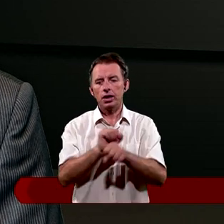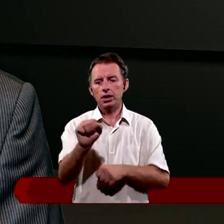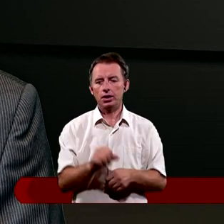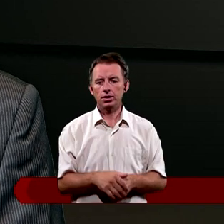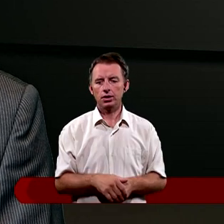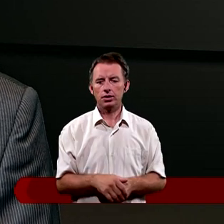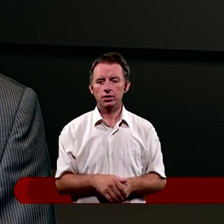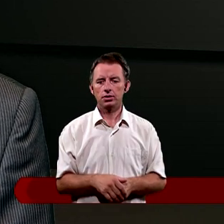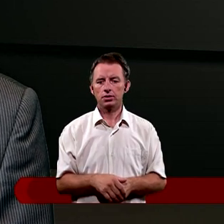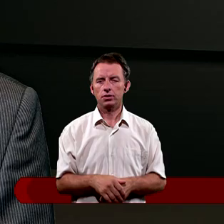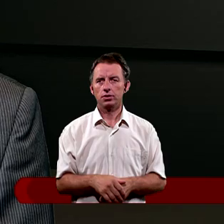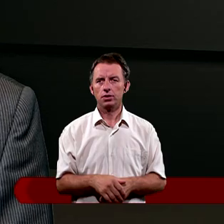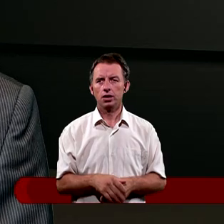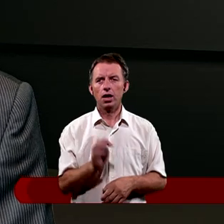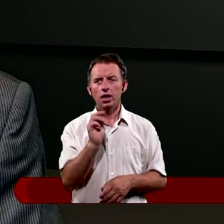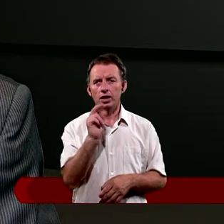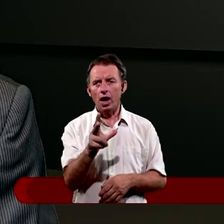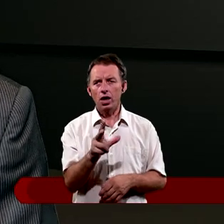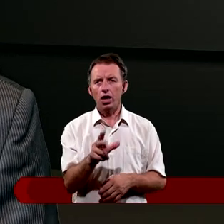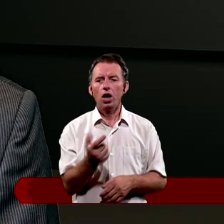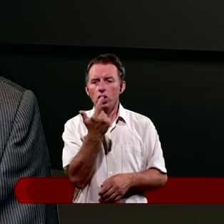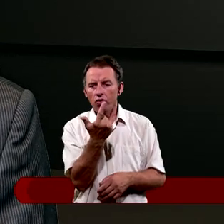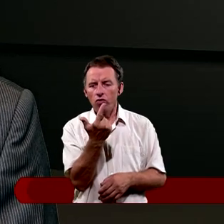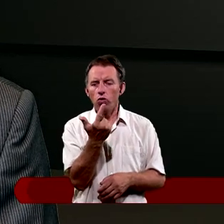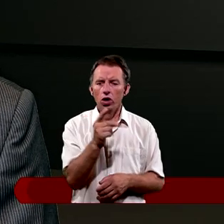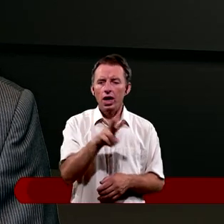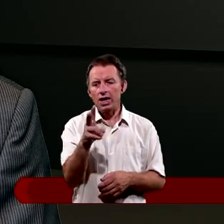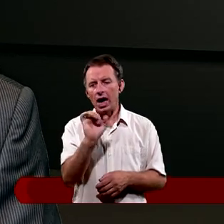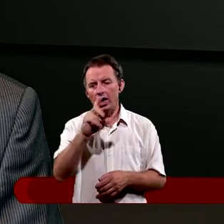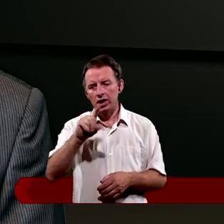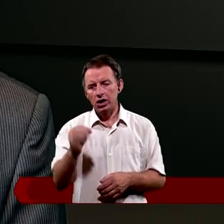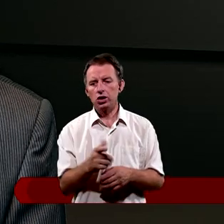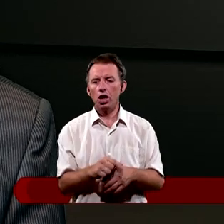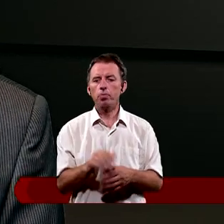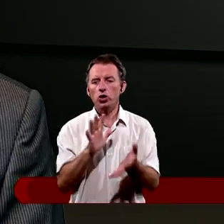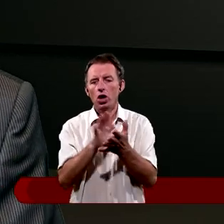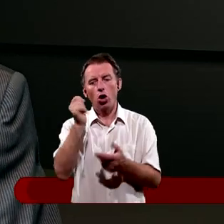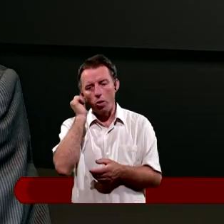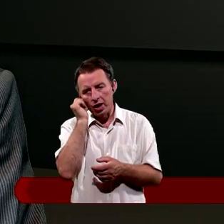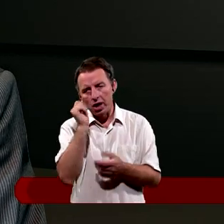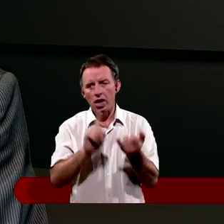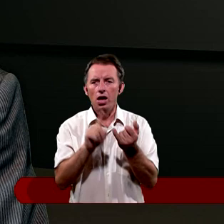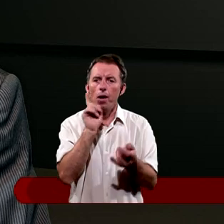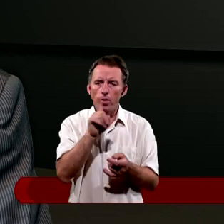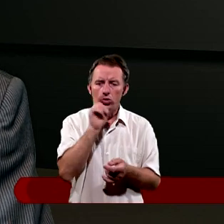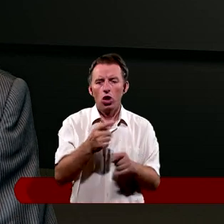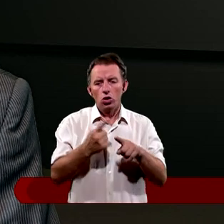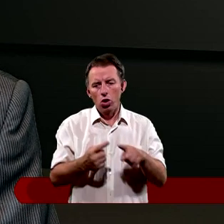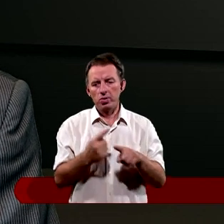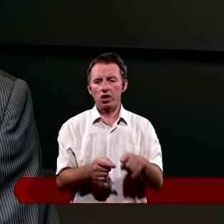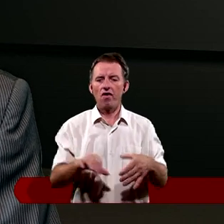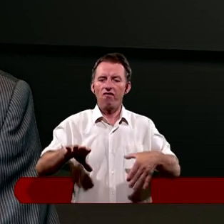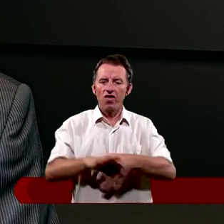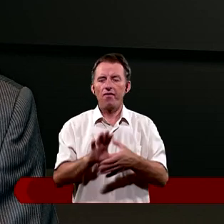jest tak dualistycznie potraktowany, bo i kobieta, i mężczyzna, i dopiero